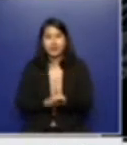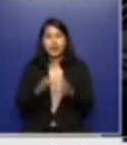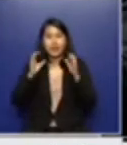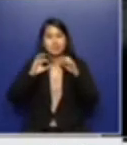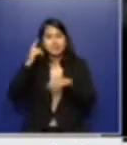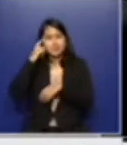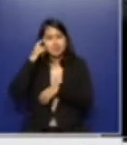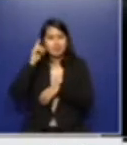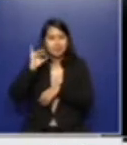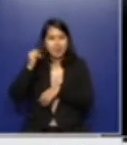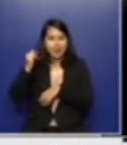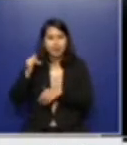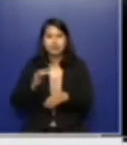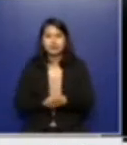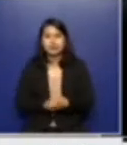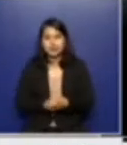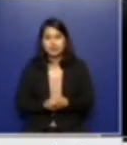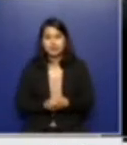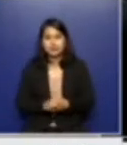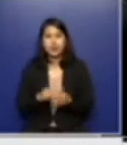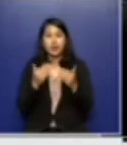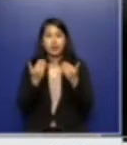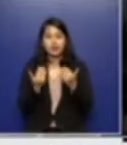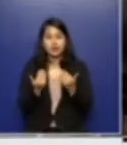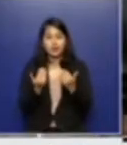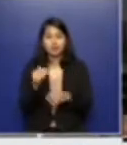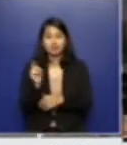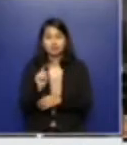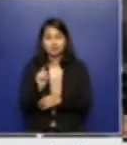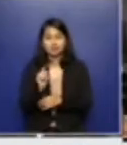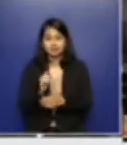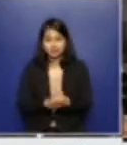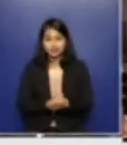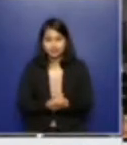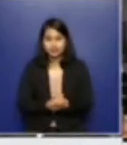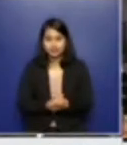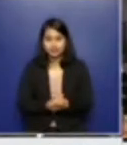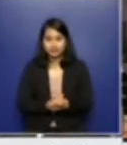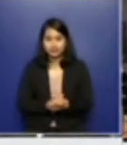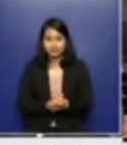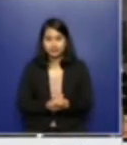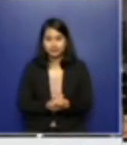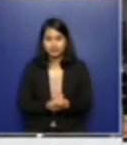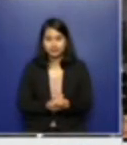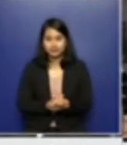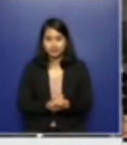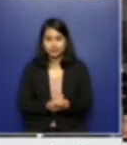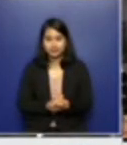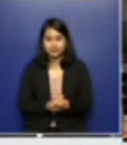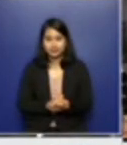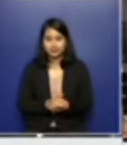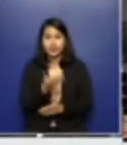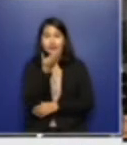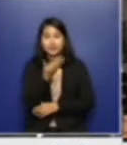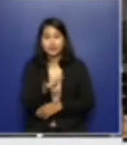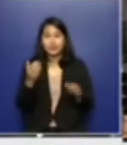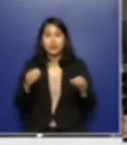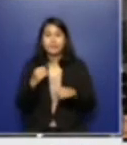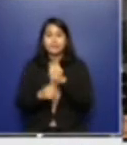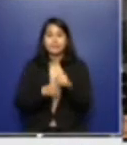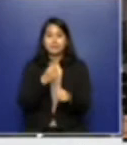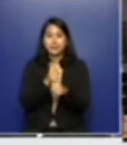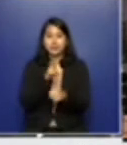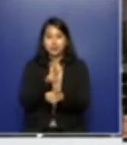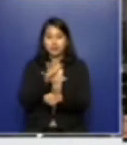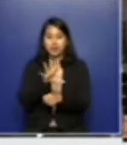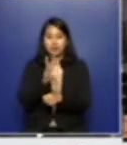าก่อนตอนนี้ค่ะสถานการณ์เริ่มมีสัญญาณมาแล้วค่ะในปีงบประมาณ